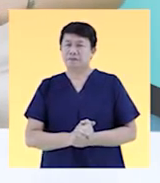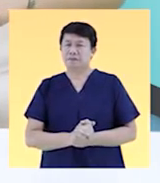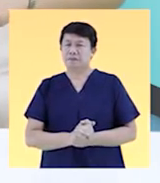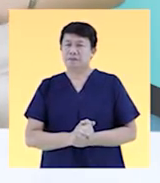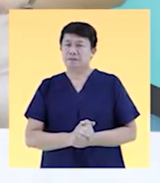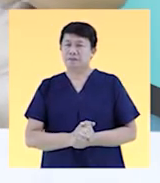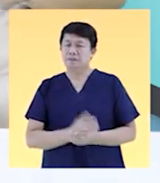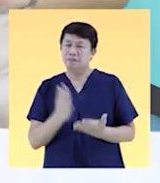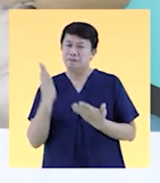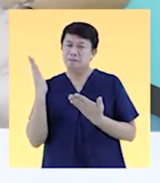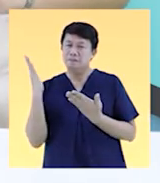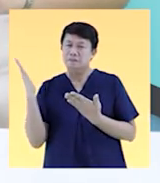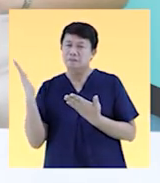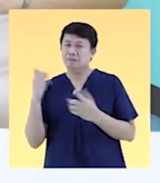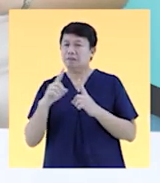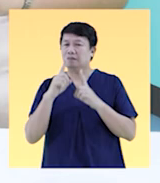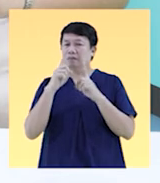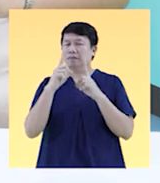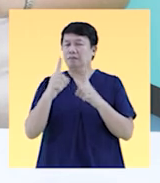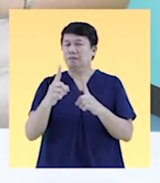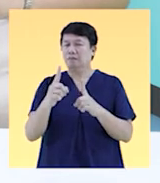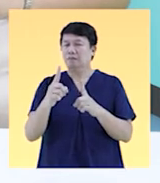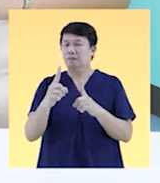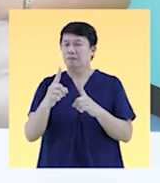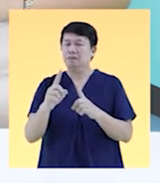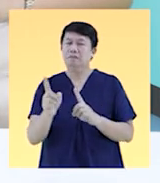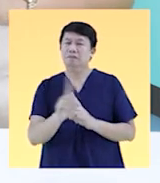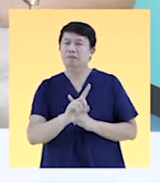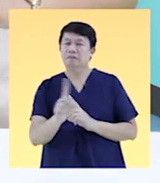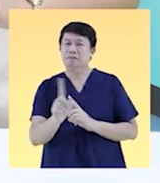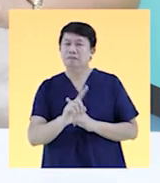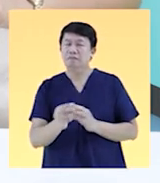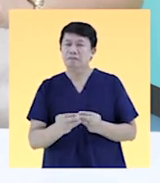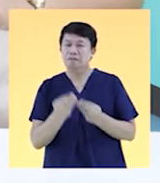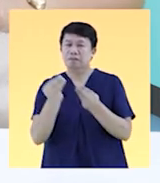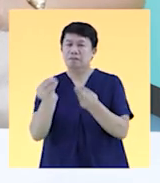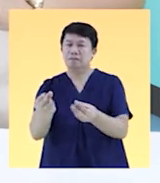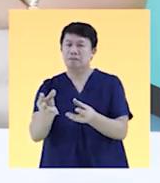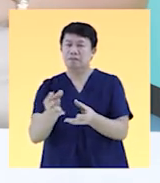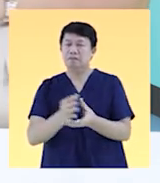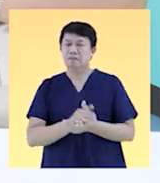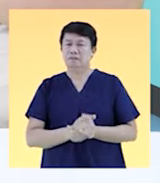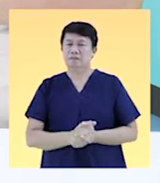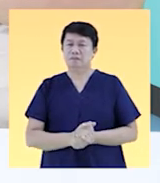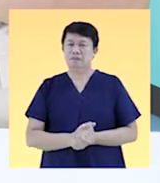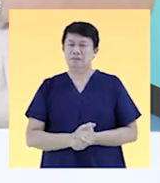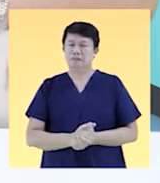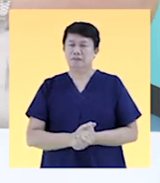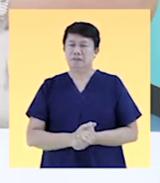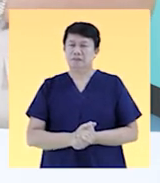Samantala, narito naman ang sagot sa what are given.